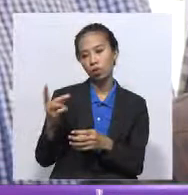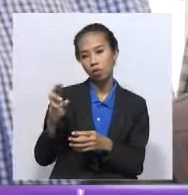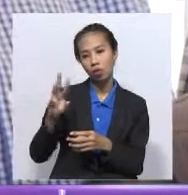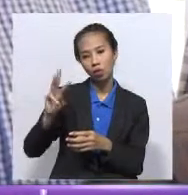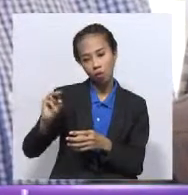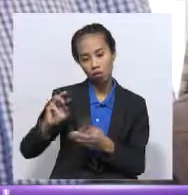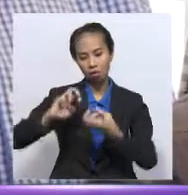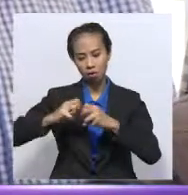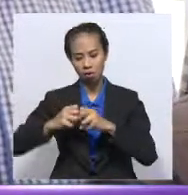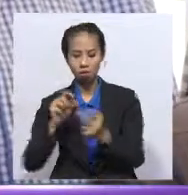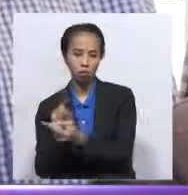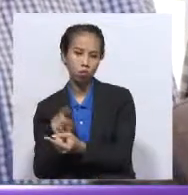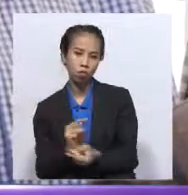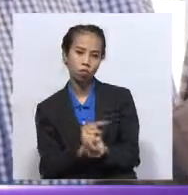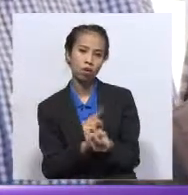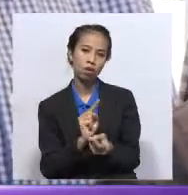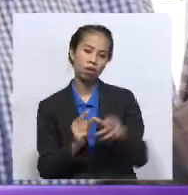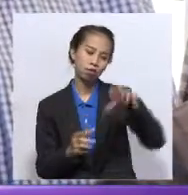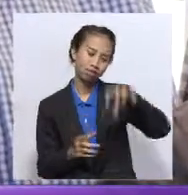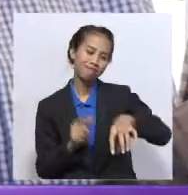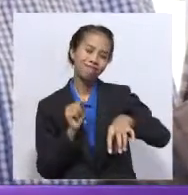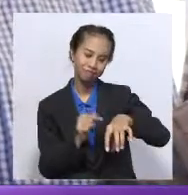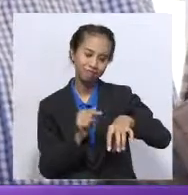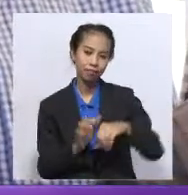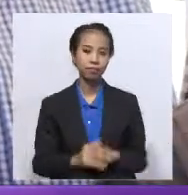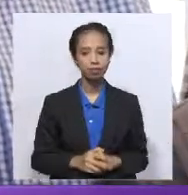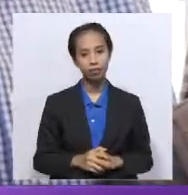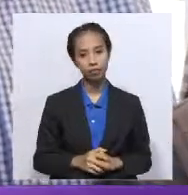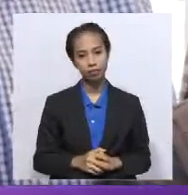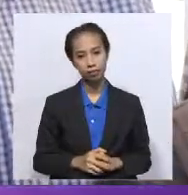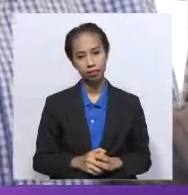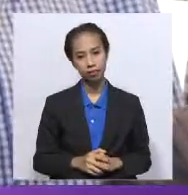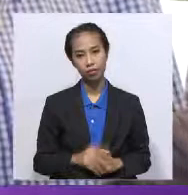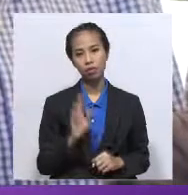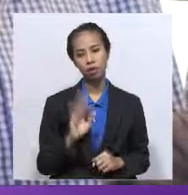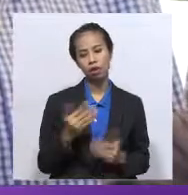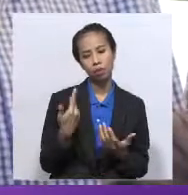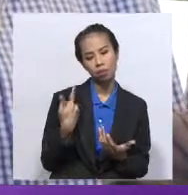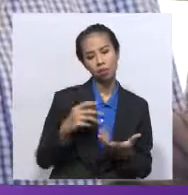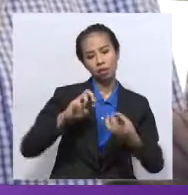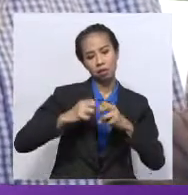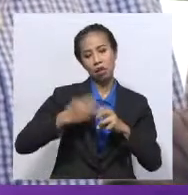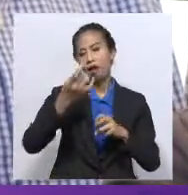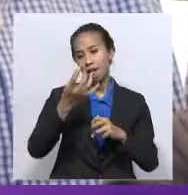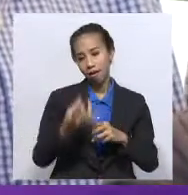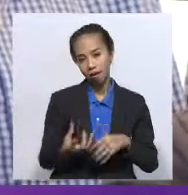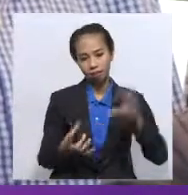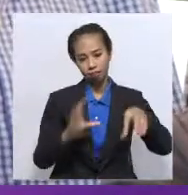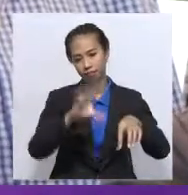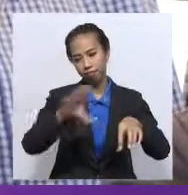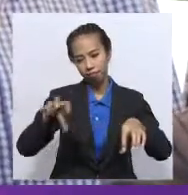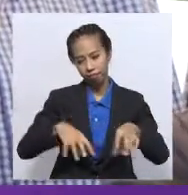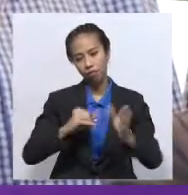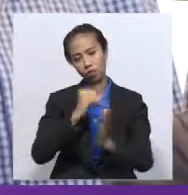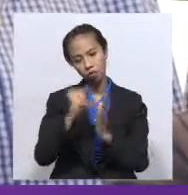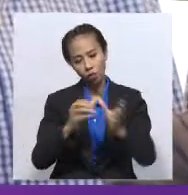ในเชิงพื้นที่ที่ชอบเรียกกันว่าเป็นแอเรียเบสนะครับว่าในแอเรียเบสนั้นเขามีปัญหาอะไรที่จะดำเนินการเป็นจังห